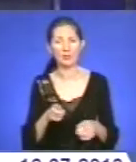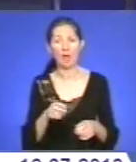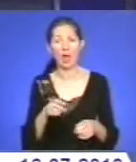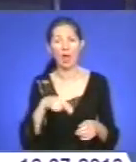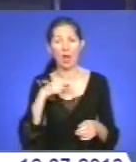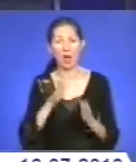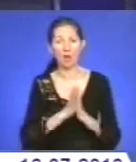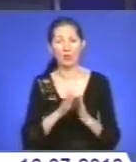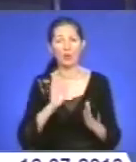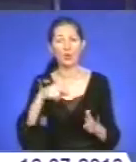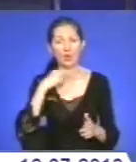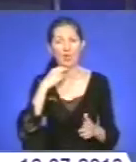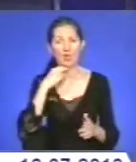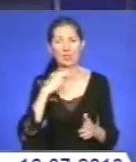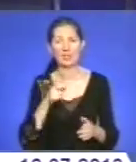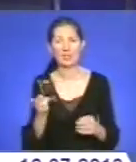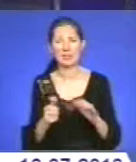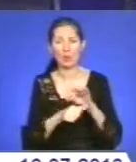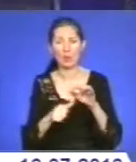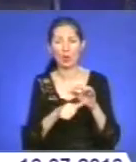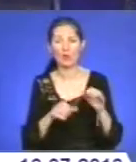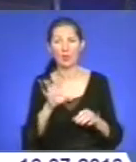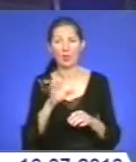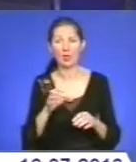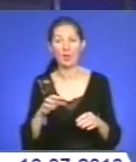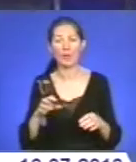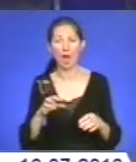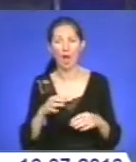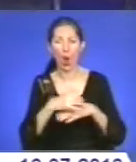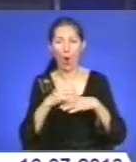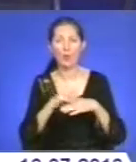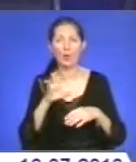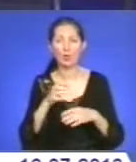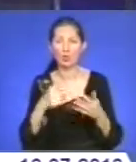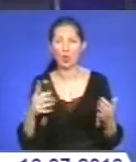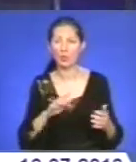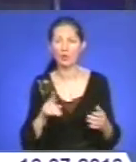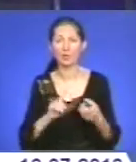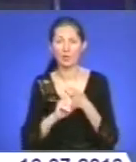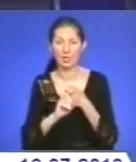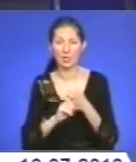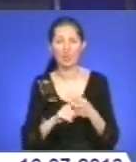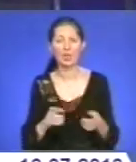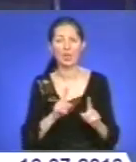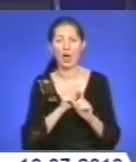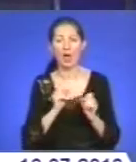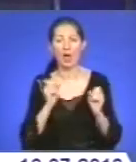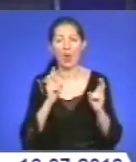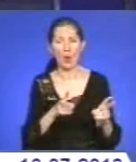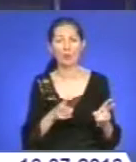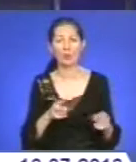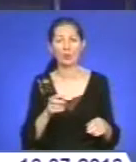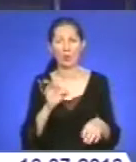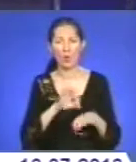і пильними з бездомними тваринами, котами та собаками, аби не заразитися на небезпечну хворобу – сказ.